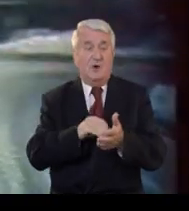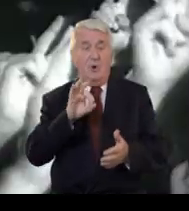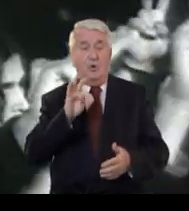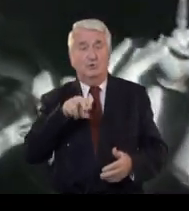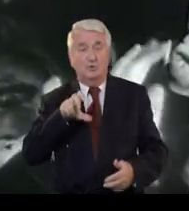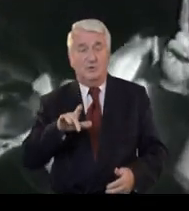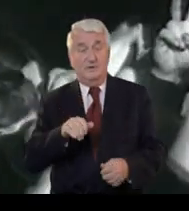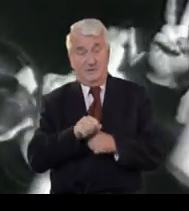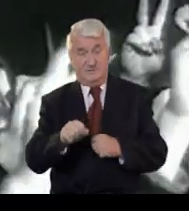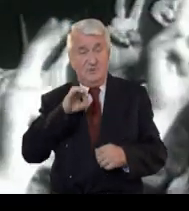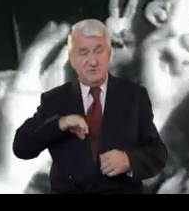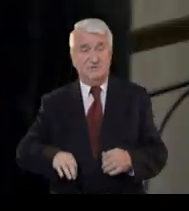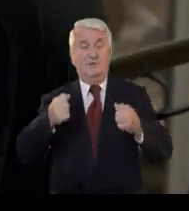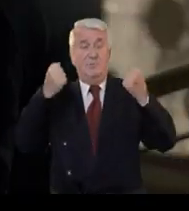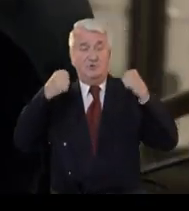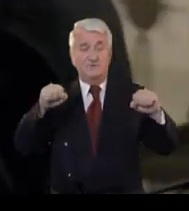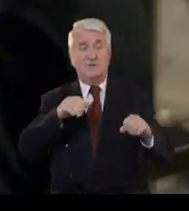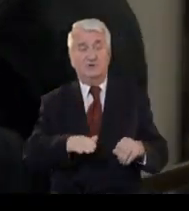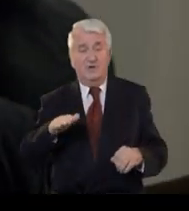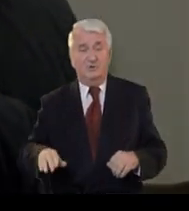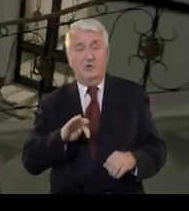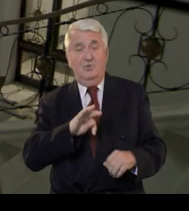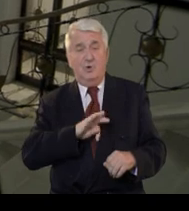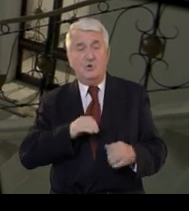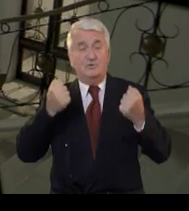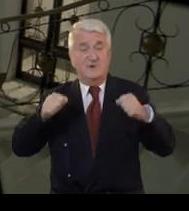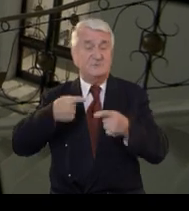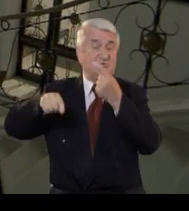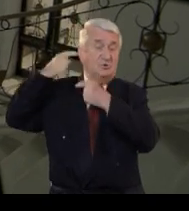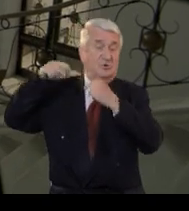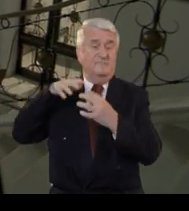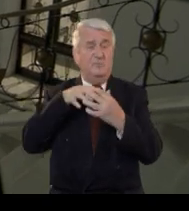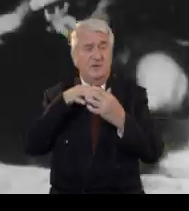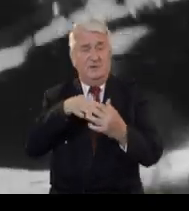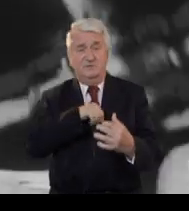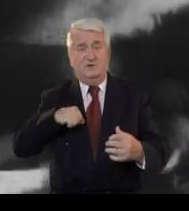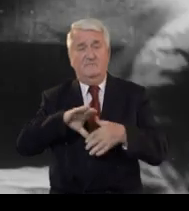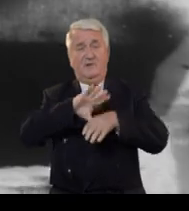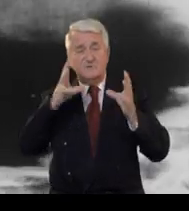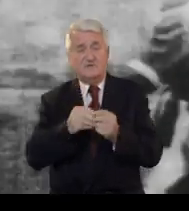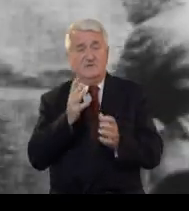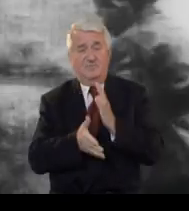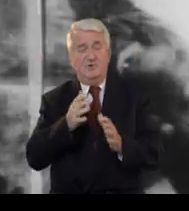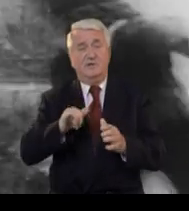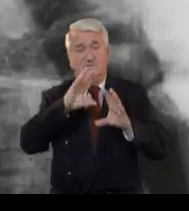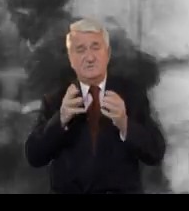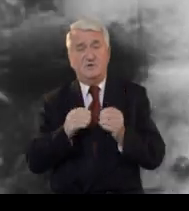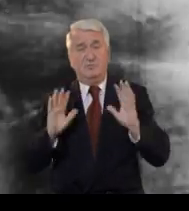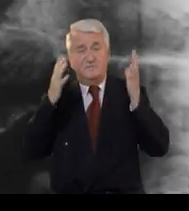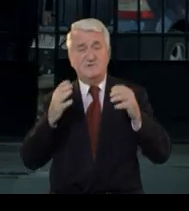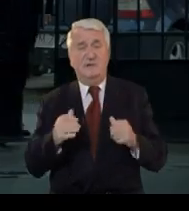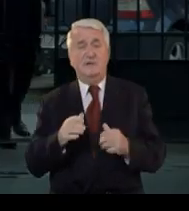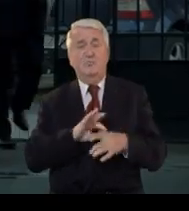dodała otuchy. Jestem synem odważnego narodu. Moi odważni przodkowie bili się we wszystkich wojnach,